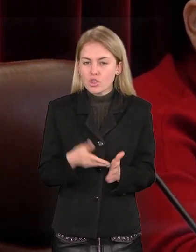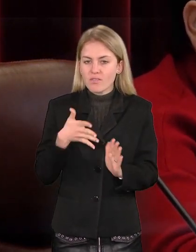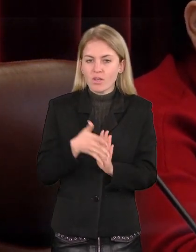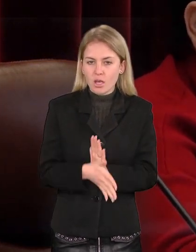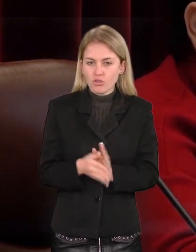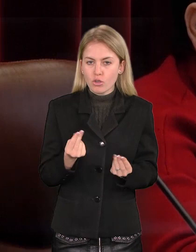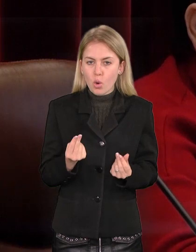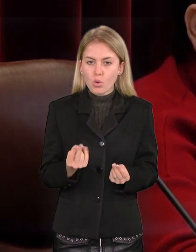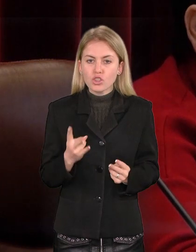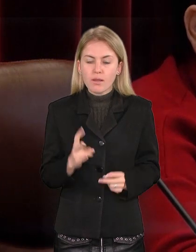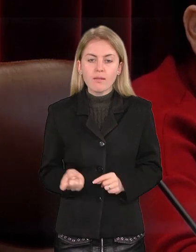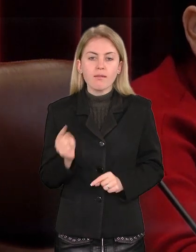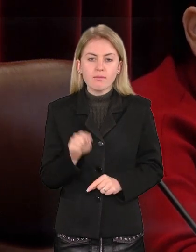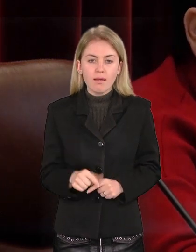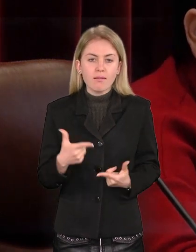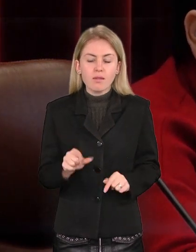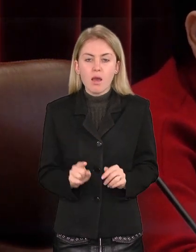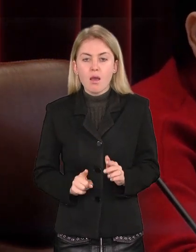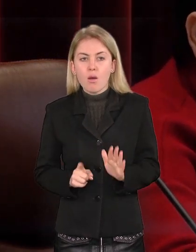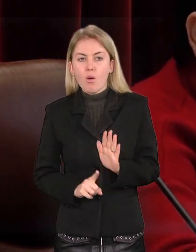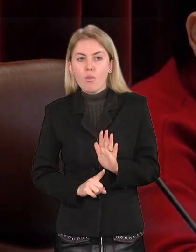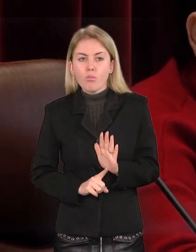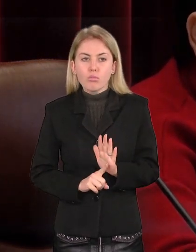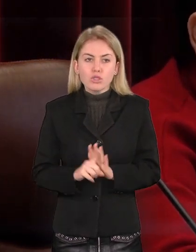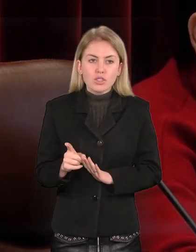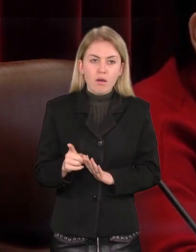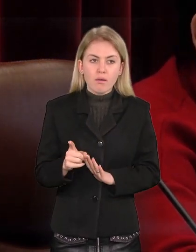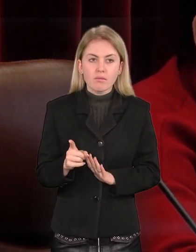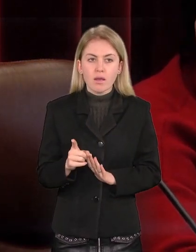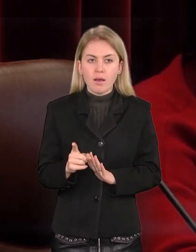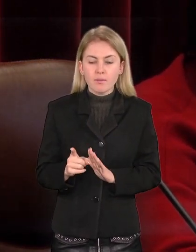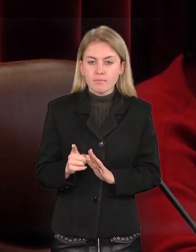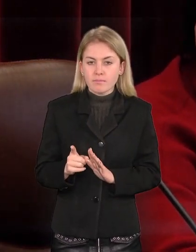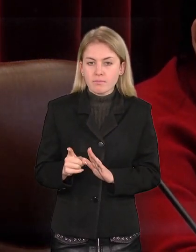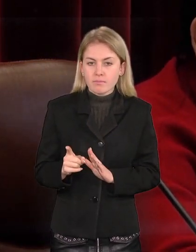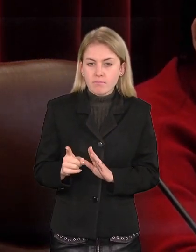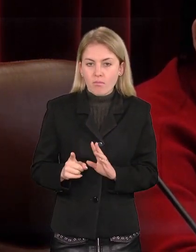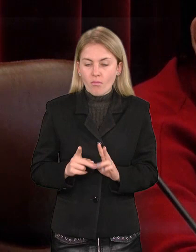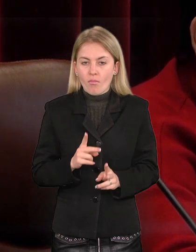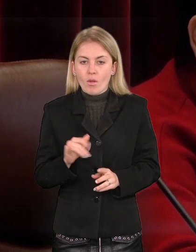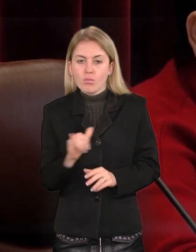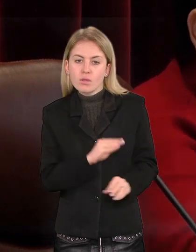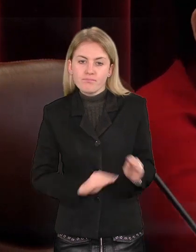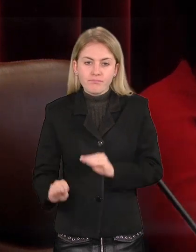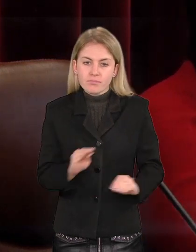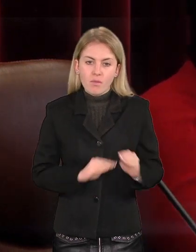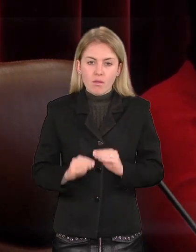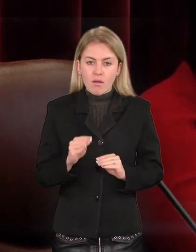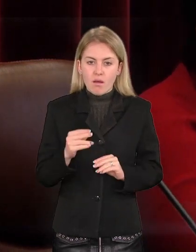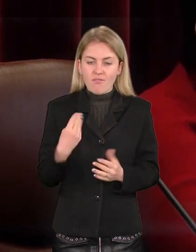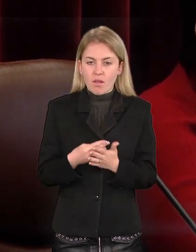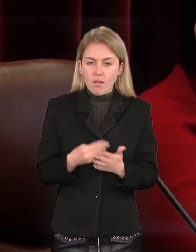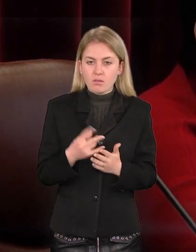те, де ви там починаєте перегруповувати фінанси на оборонпром, на ще інше,